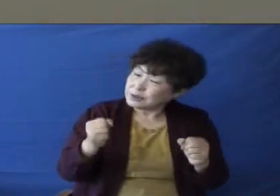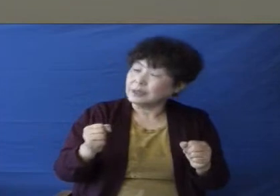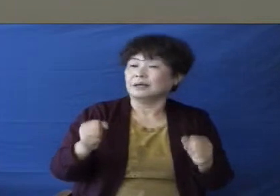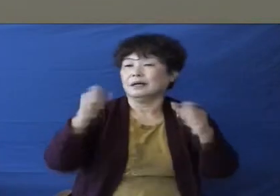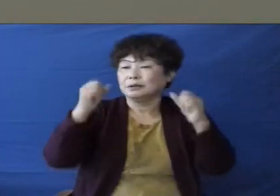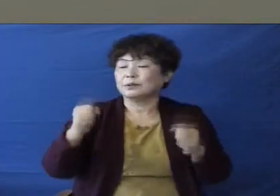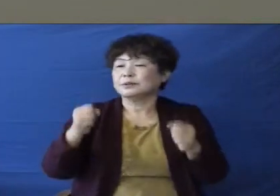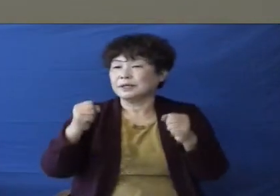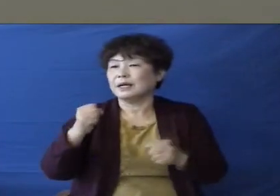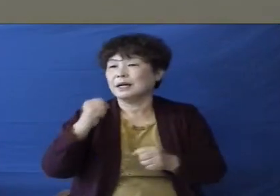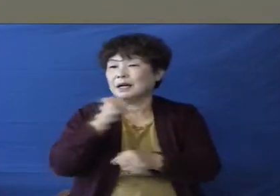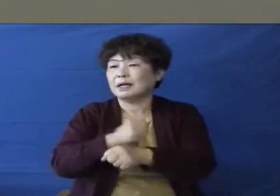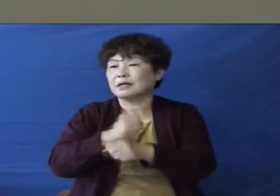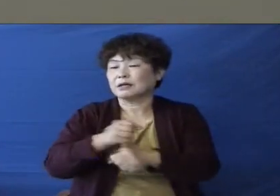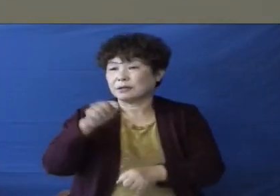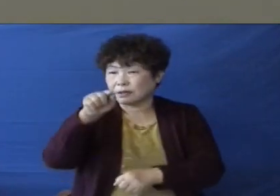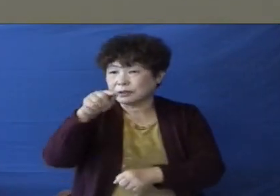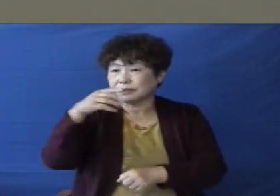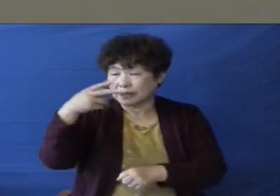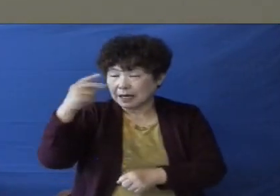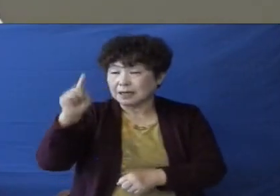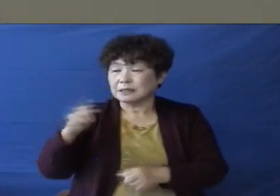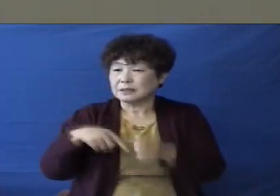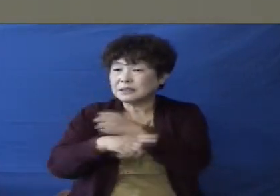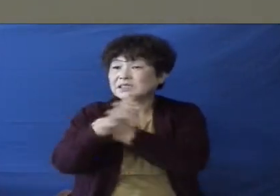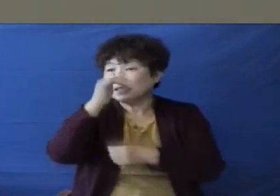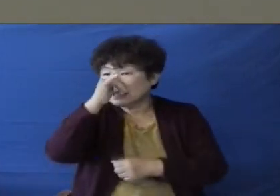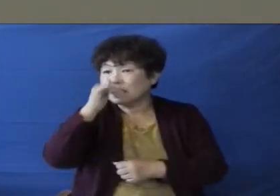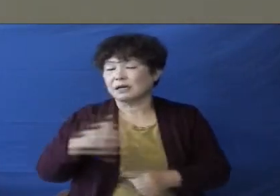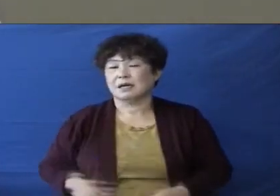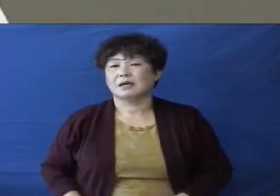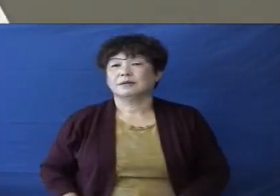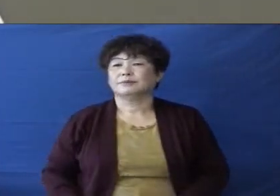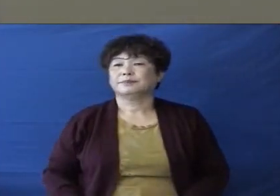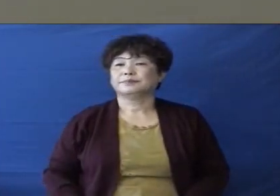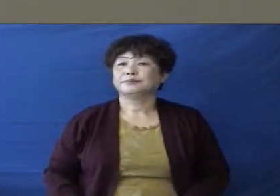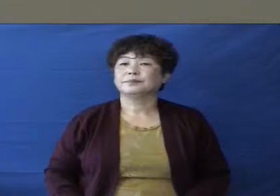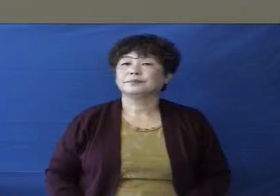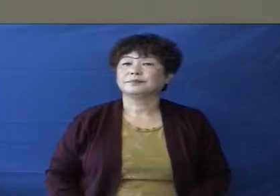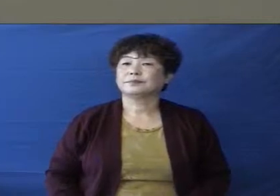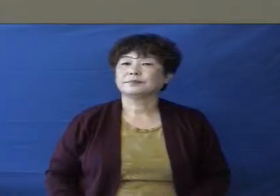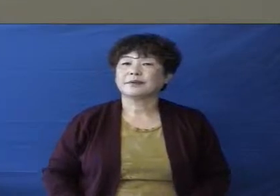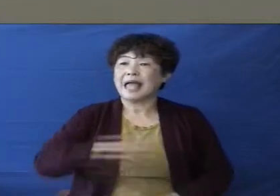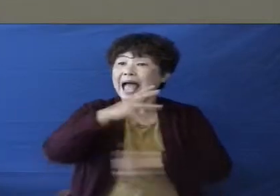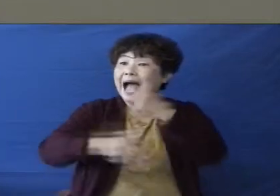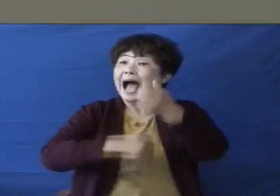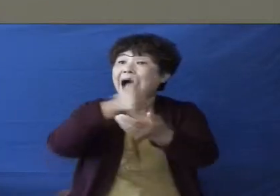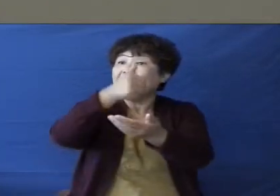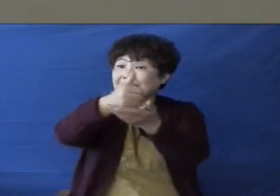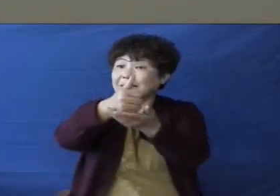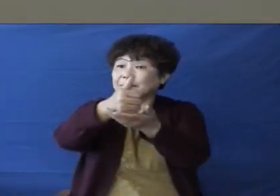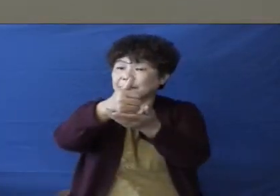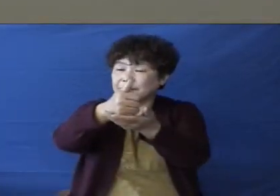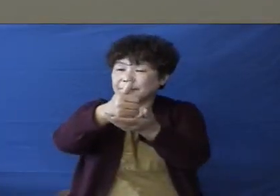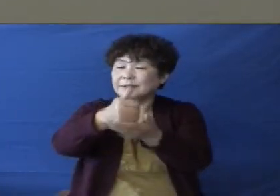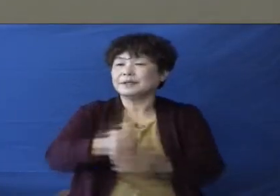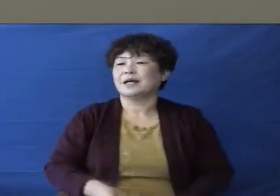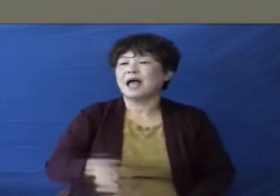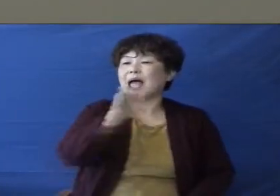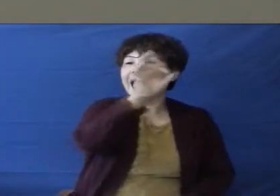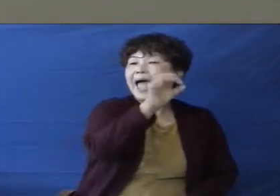뜻이에요 그러니까 예수님이 하나님께서 뭐라고 하냐면 에 하나님을 표현 하실 때 애굽의 이미